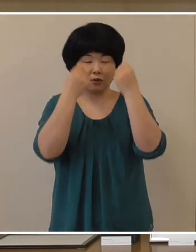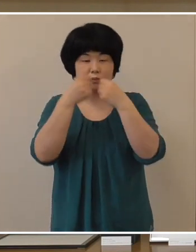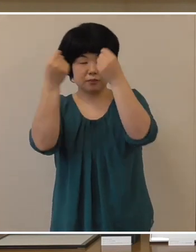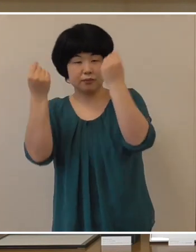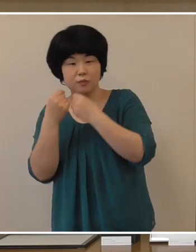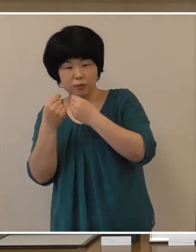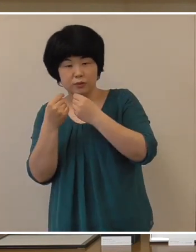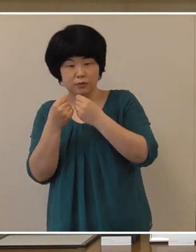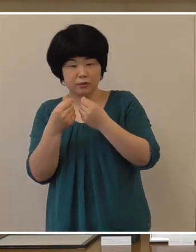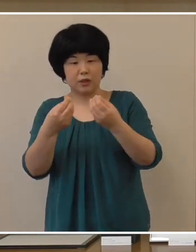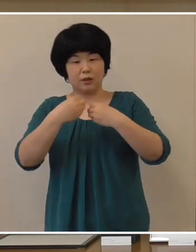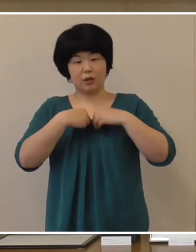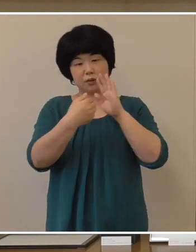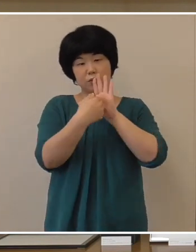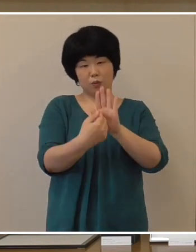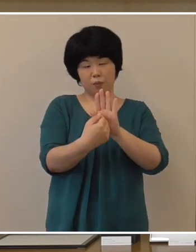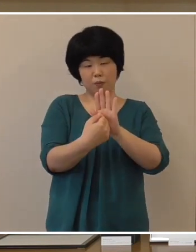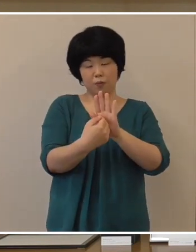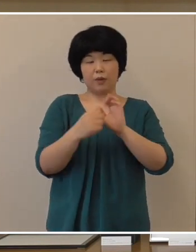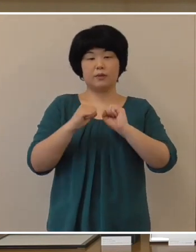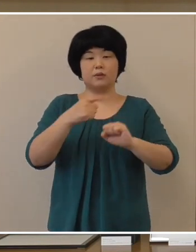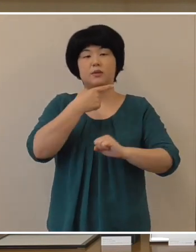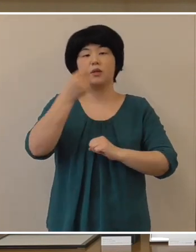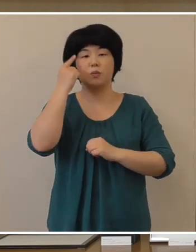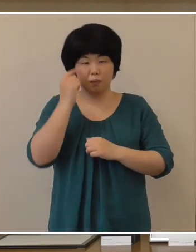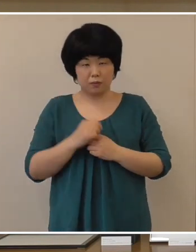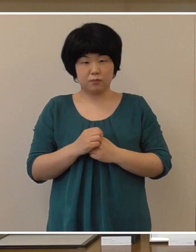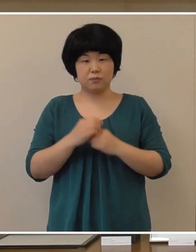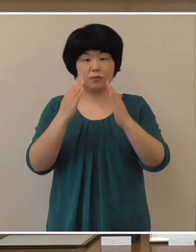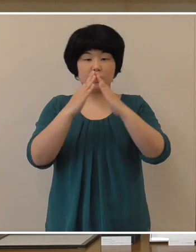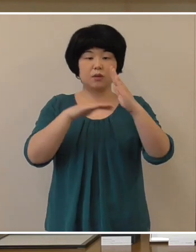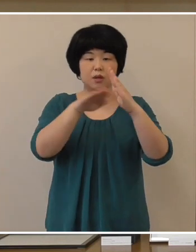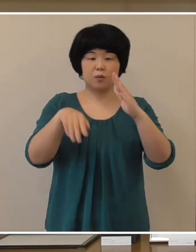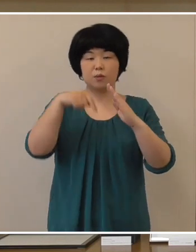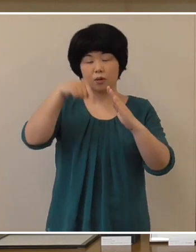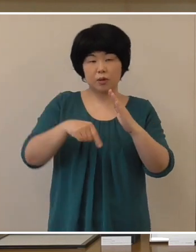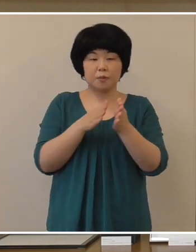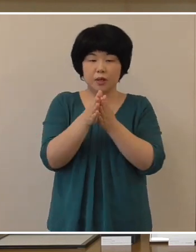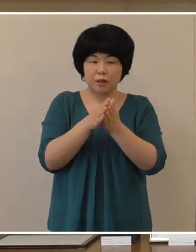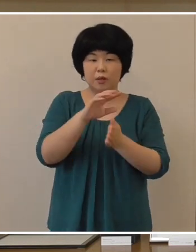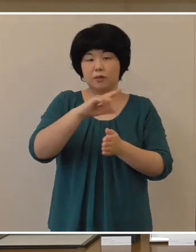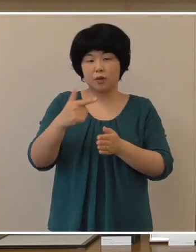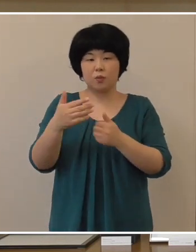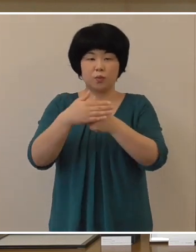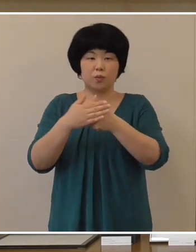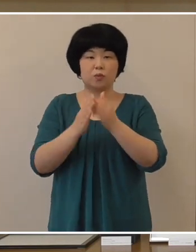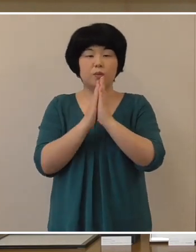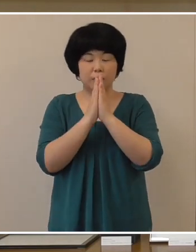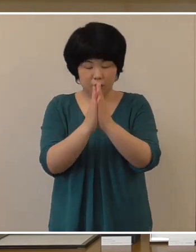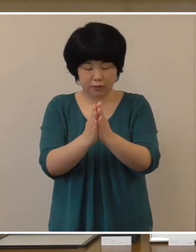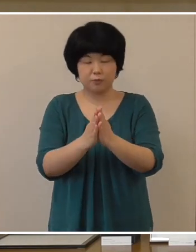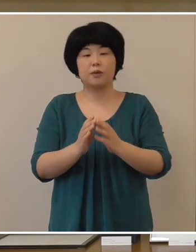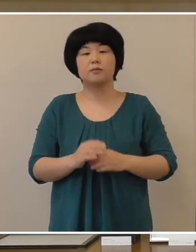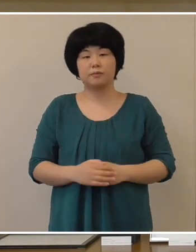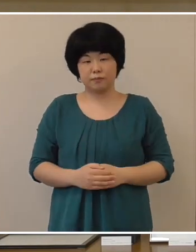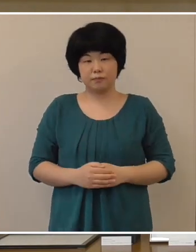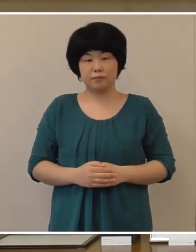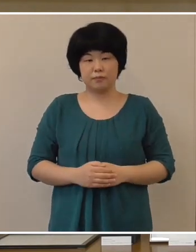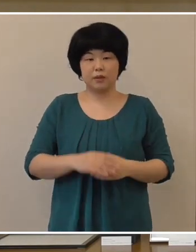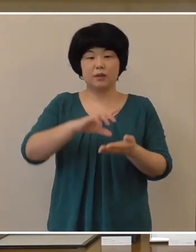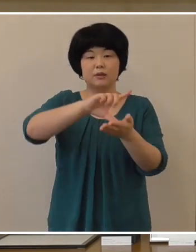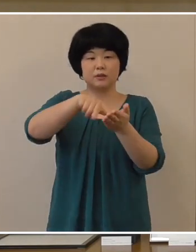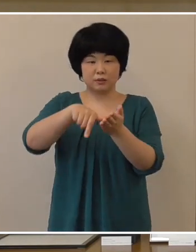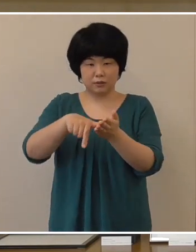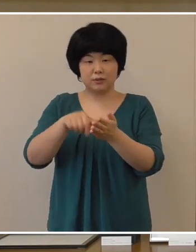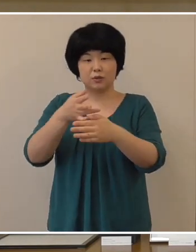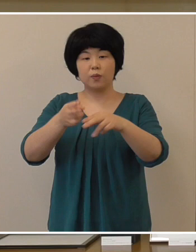めていただきたく思います。家庭においても、手洗い、うがいの励行をお願いいたします。こうして地域